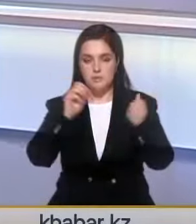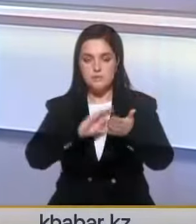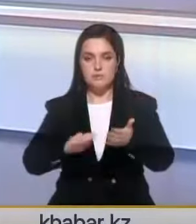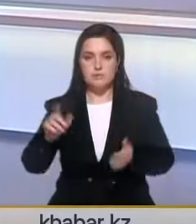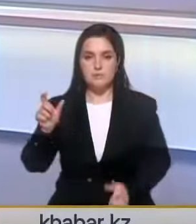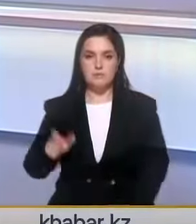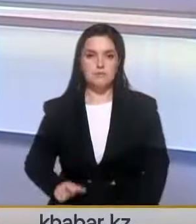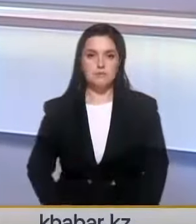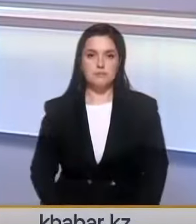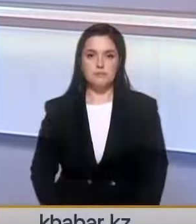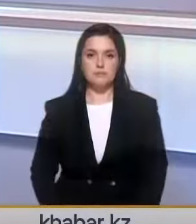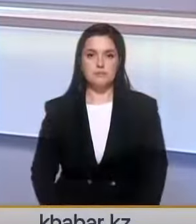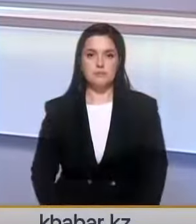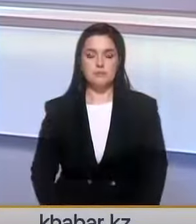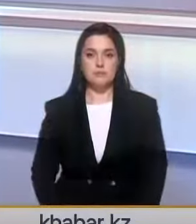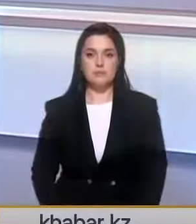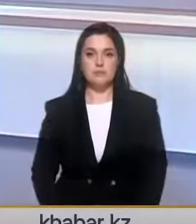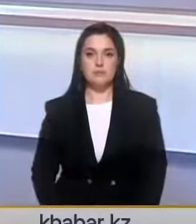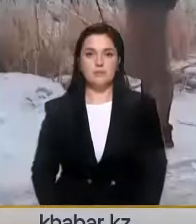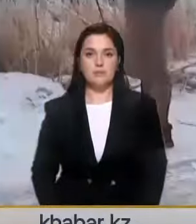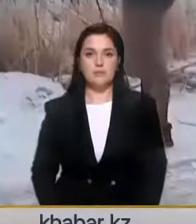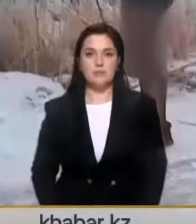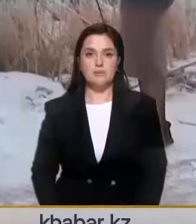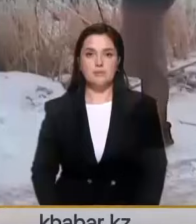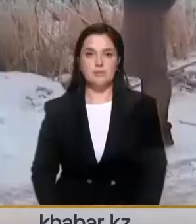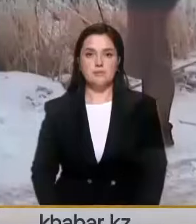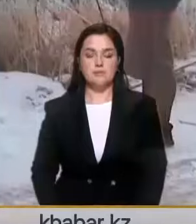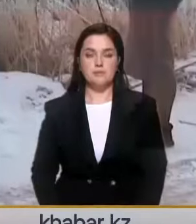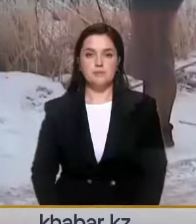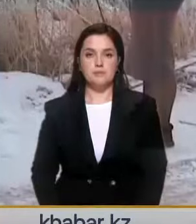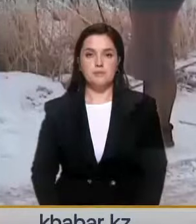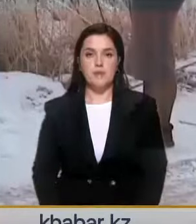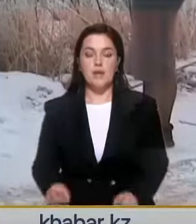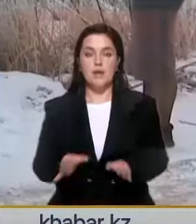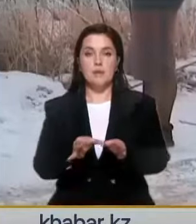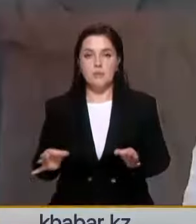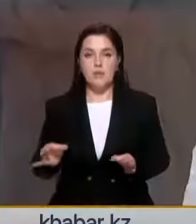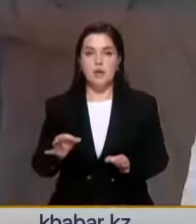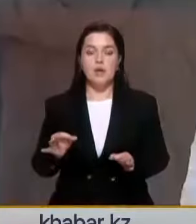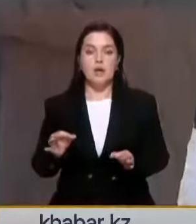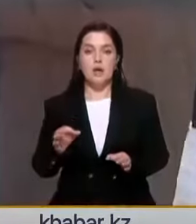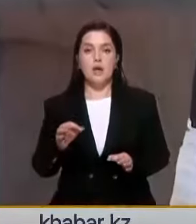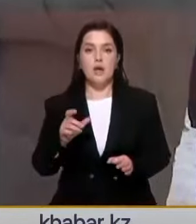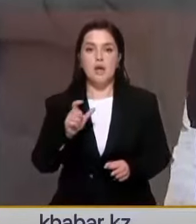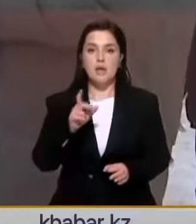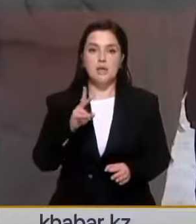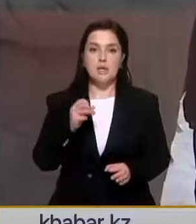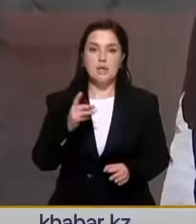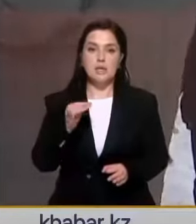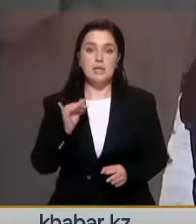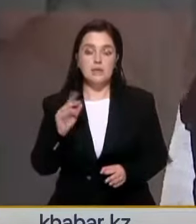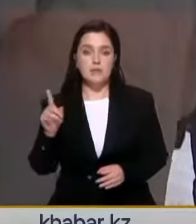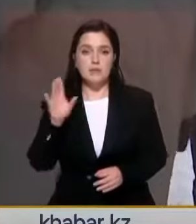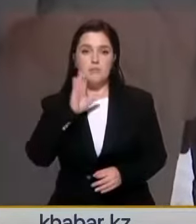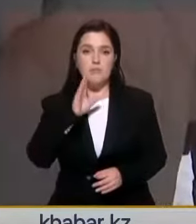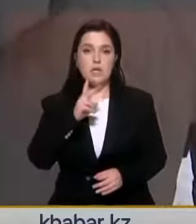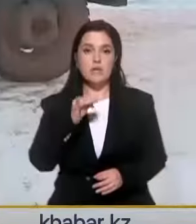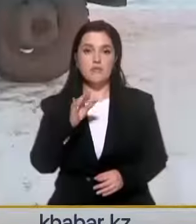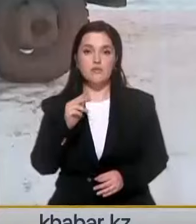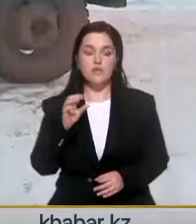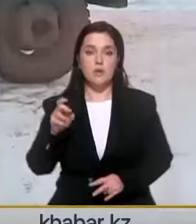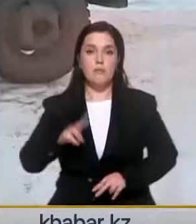разбирались мои коллеги жительница микрорайона Энергетик Светлана Литовченко расказа её дом